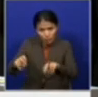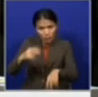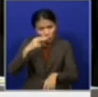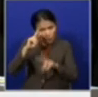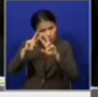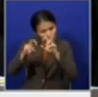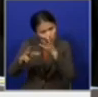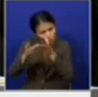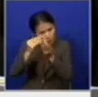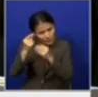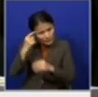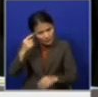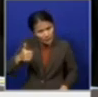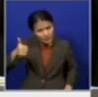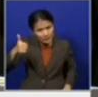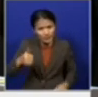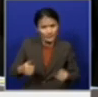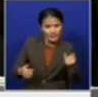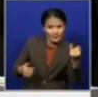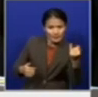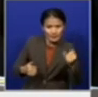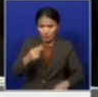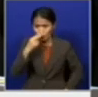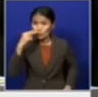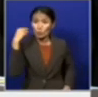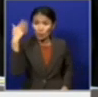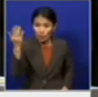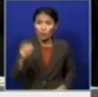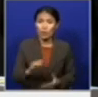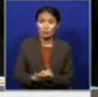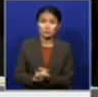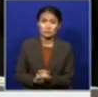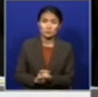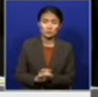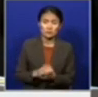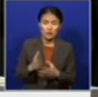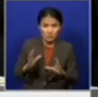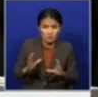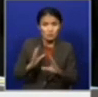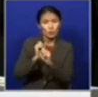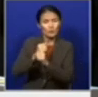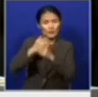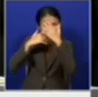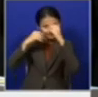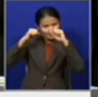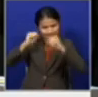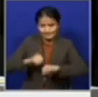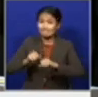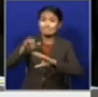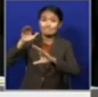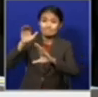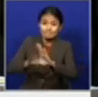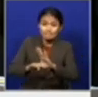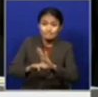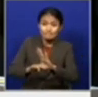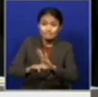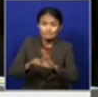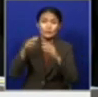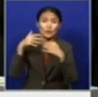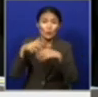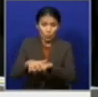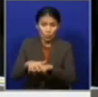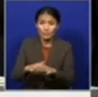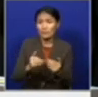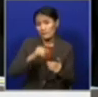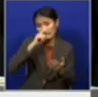ลใช้บังคับไปแล้วค่ะมีกฎเกณฑ์ชัดเจนปรากฏอยู่ในรายละเอียดของความตกลงถ้าประเทศใดสนใจก็ต้องทำการ